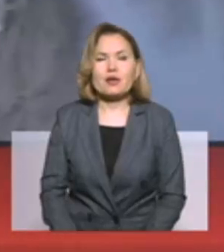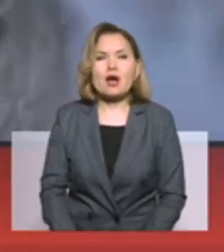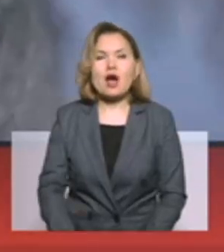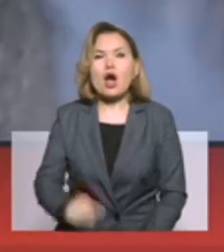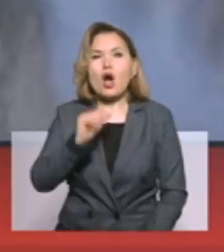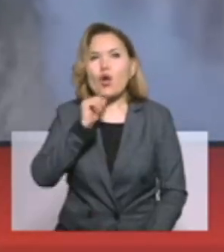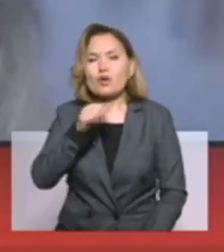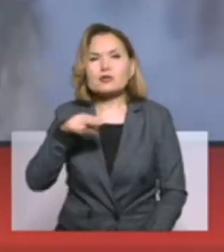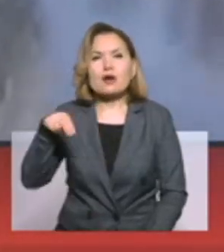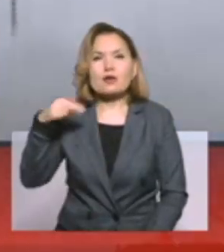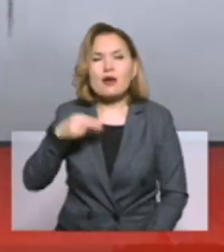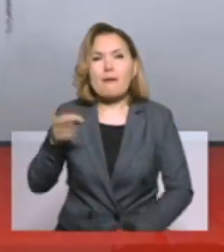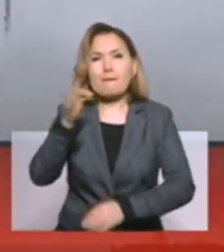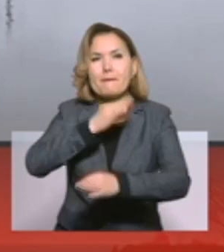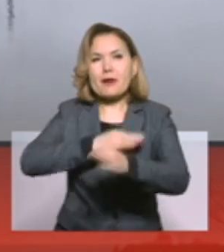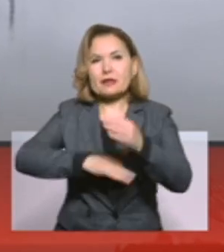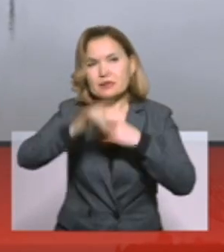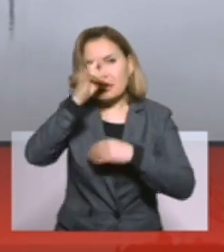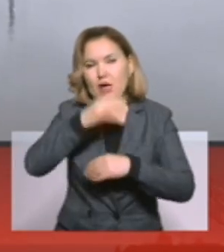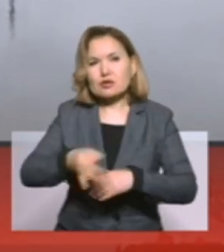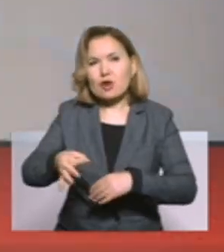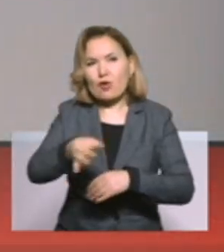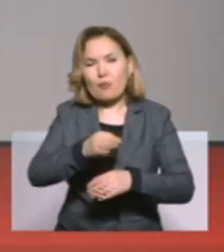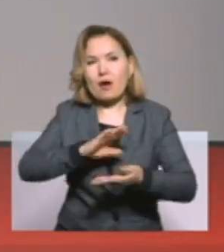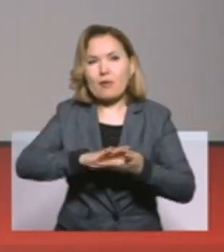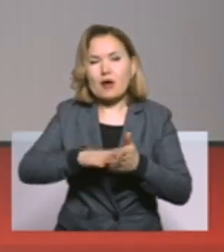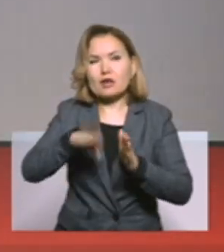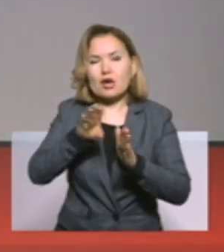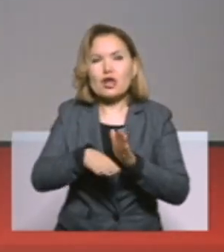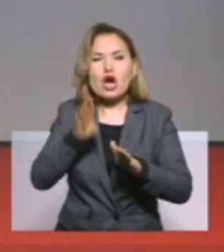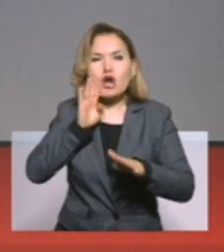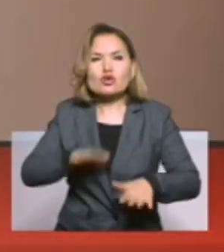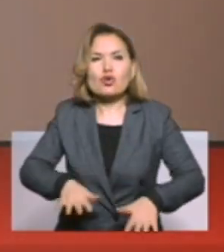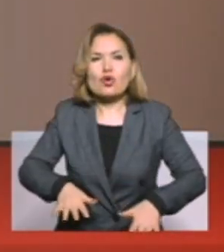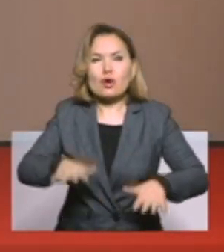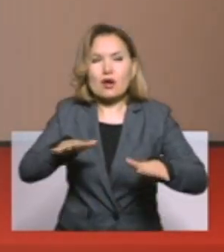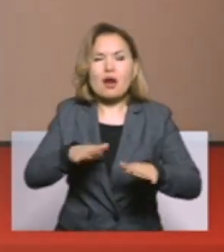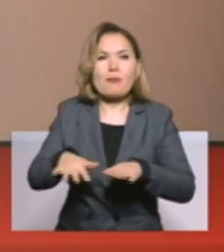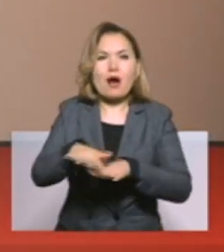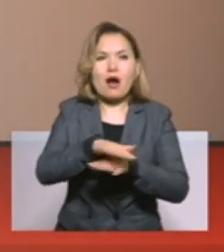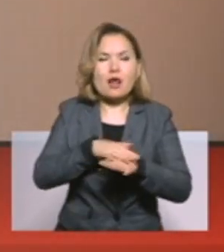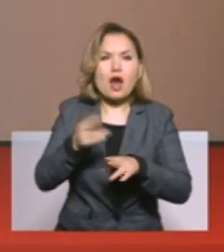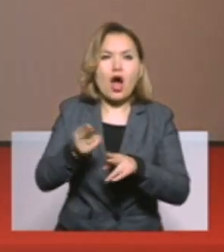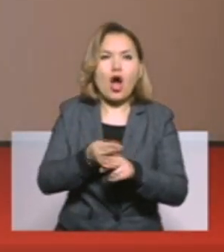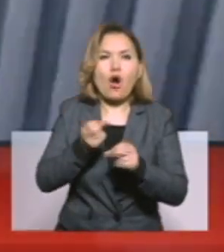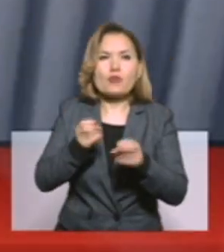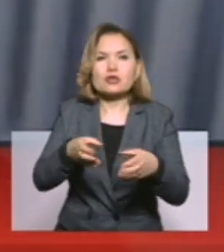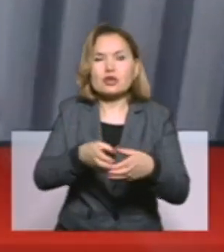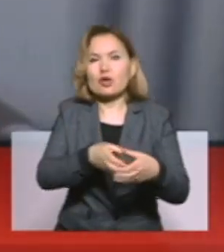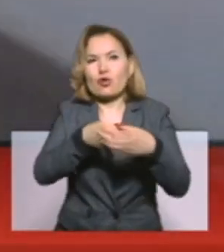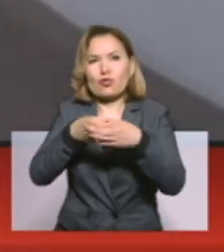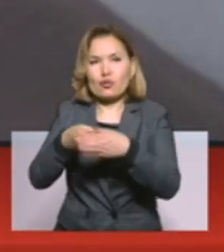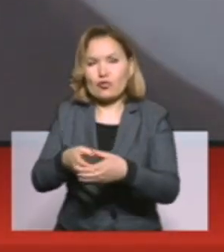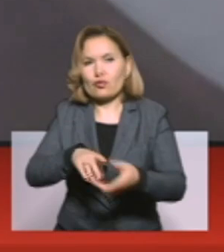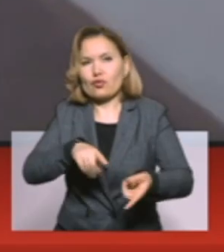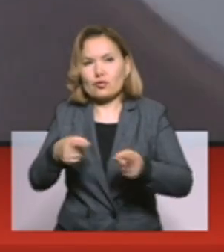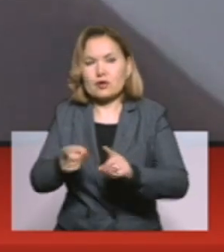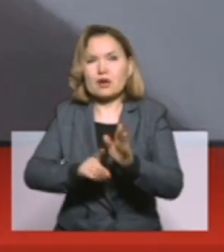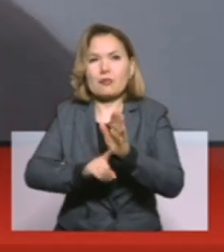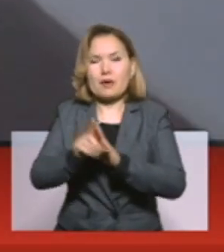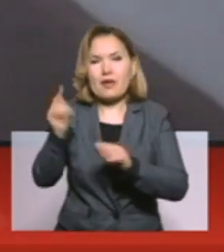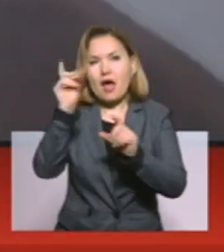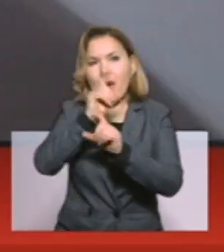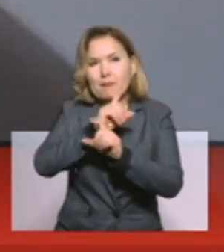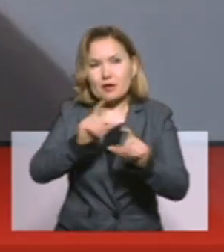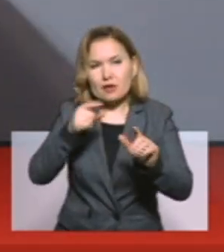Қостанай, Ақтөбе және Батыс Қазақстан облысында жағдай күрделі. Судың деңгейі көтеріліп, халық қауіпсіз жерге көшірілуде. Мектеп суға кетті,